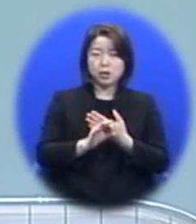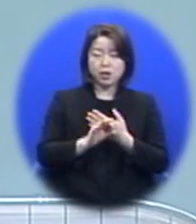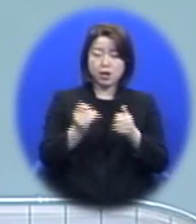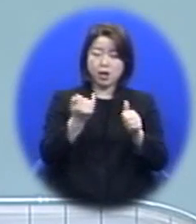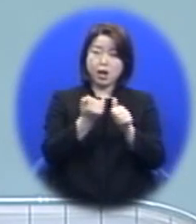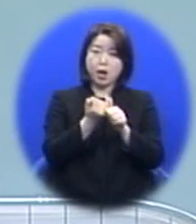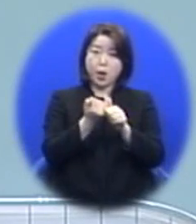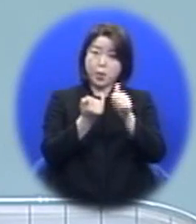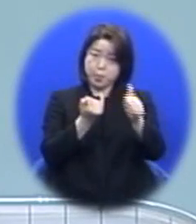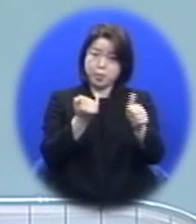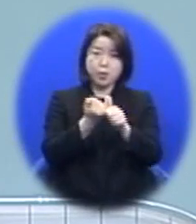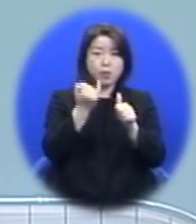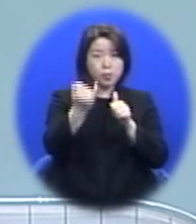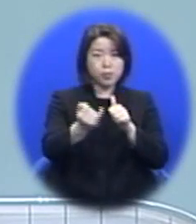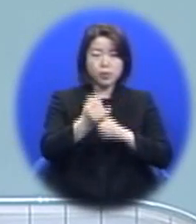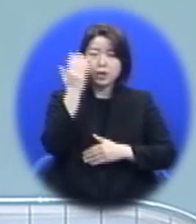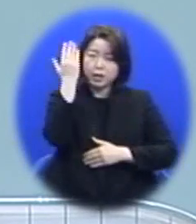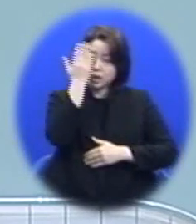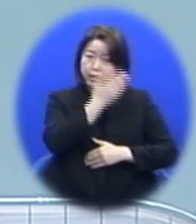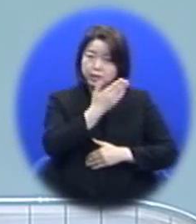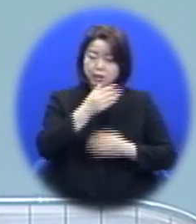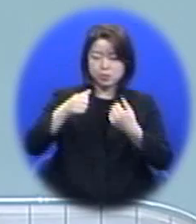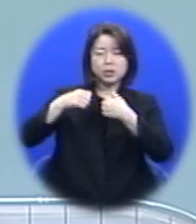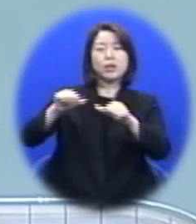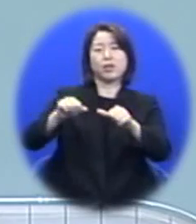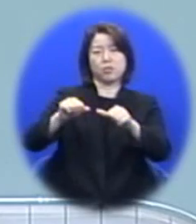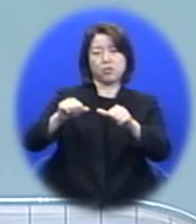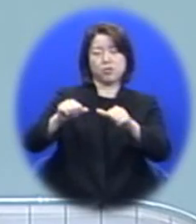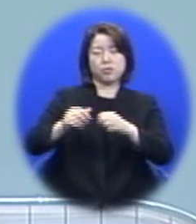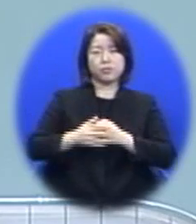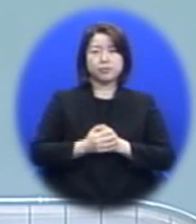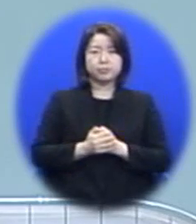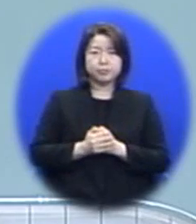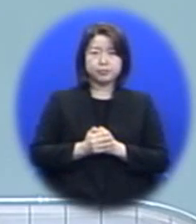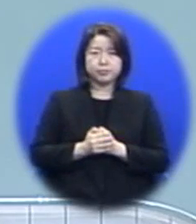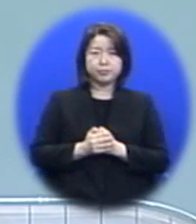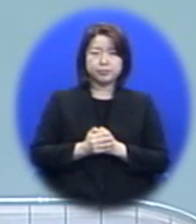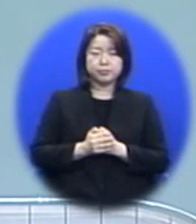배우자와 사이에서의 정결함을 깨뜨린 거예요.